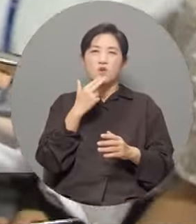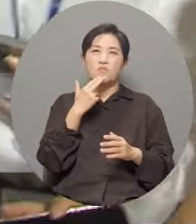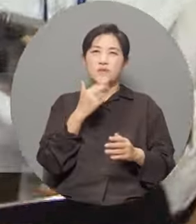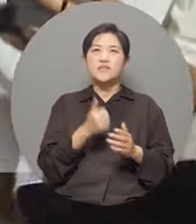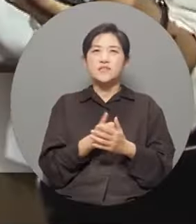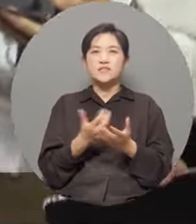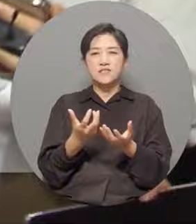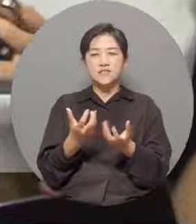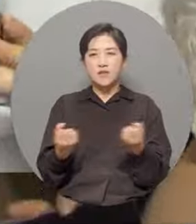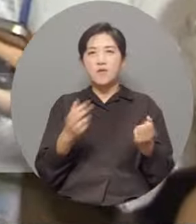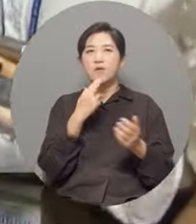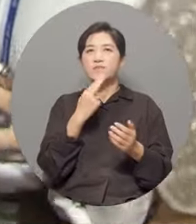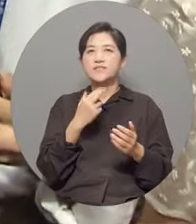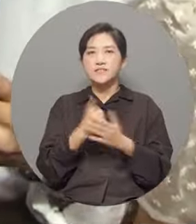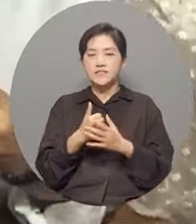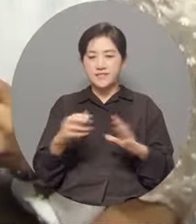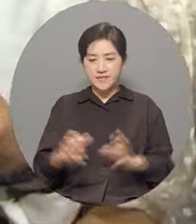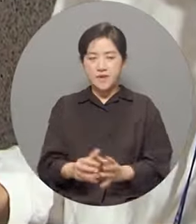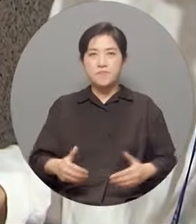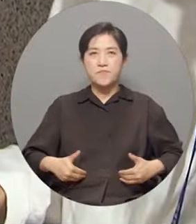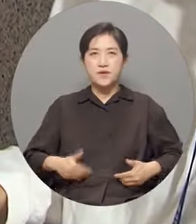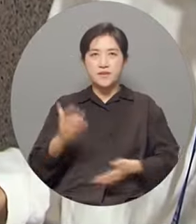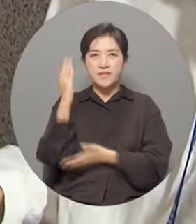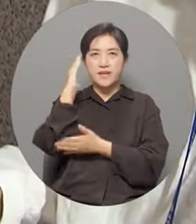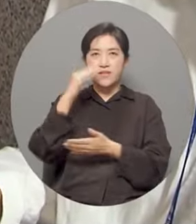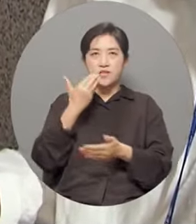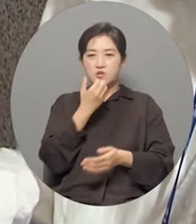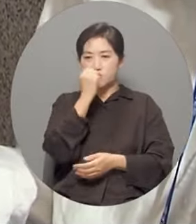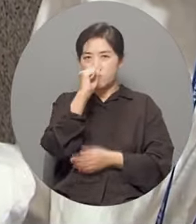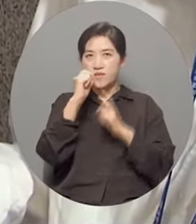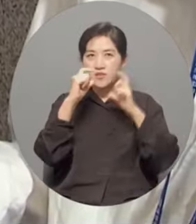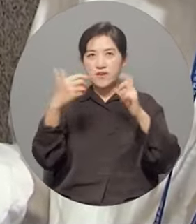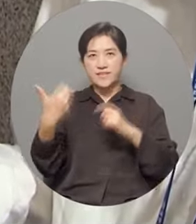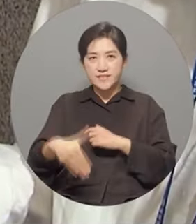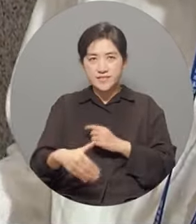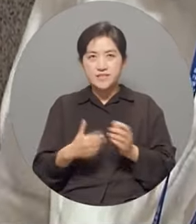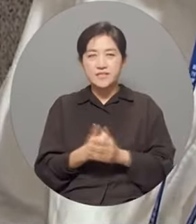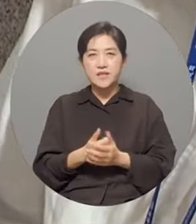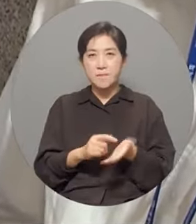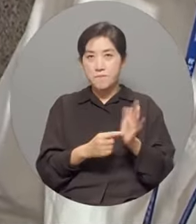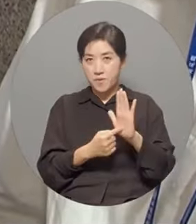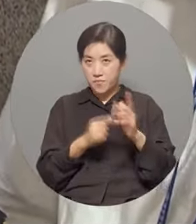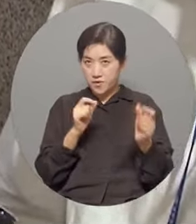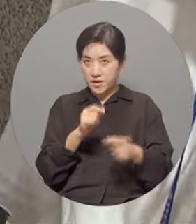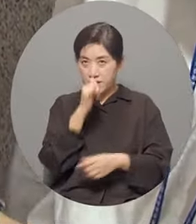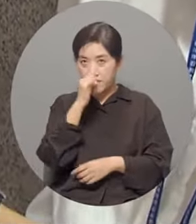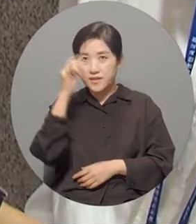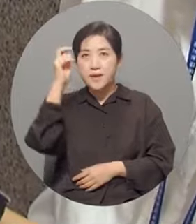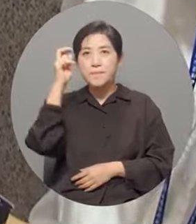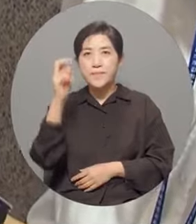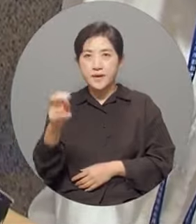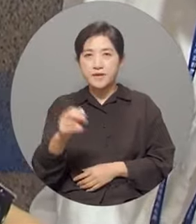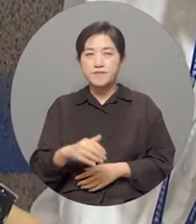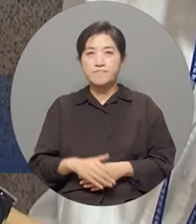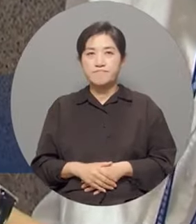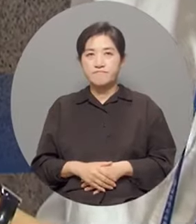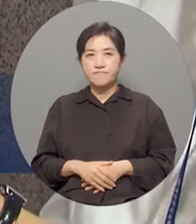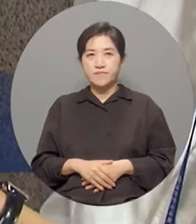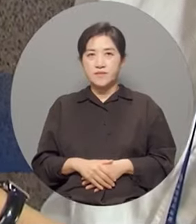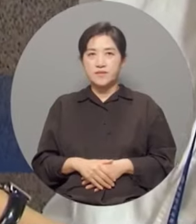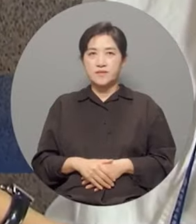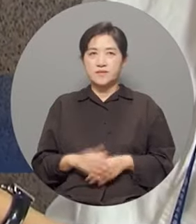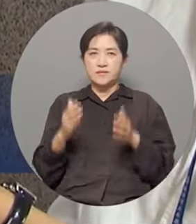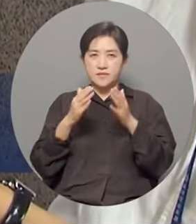돼야 한다는 입장을 밝혔습니다 아직 출마를 선언하지 않았지만 발표가 멋지 않았습니다 정말 넓고